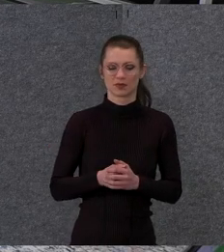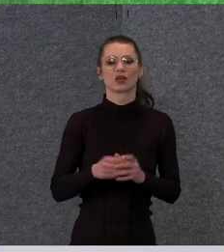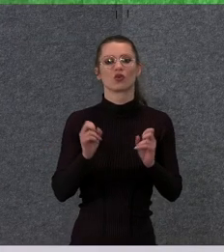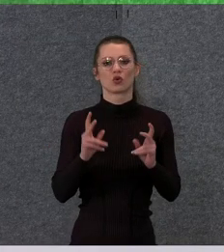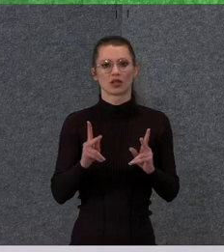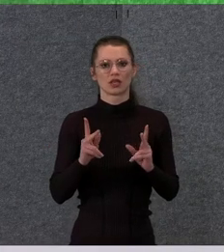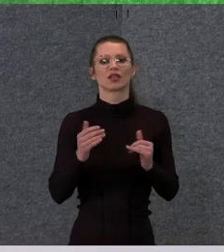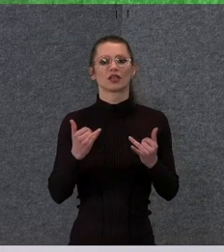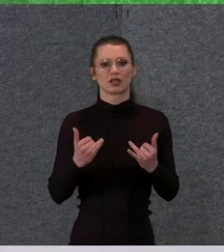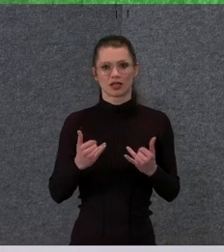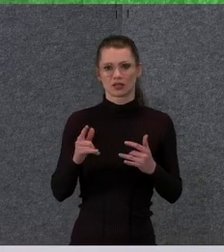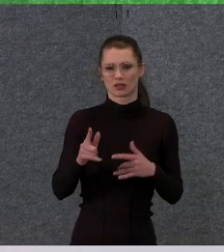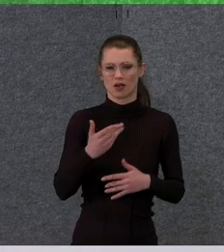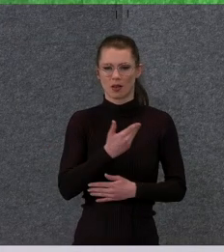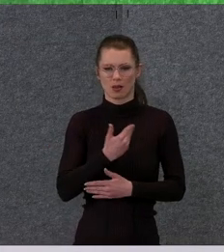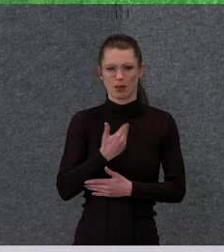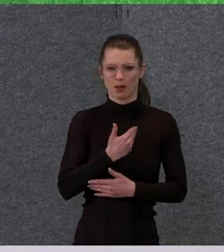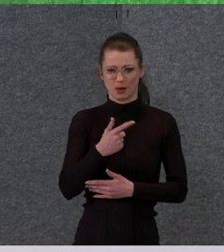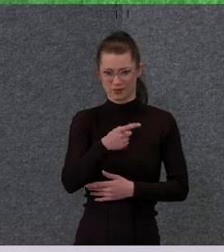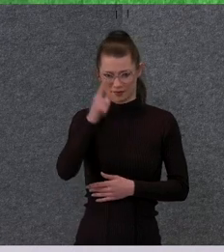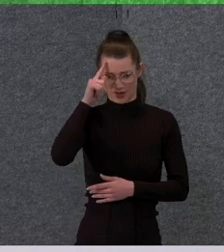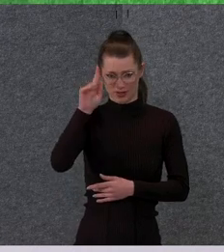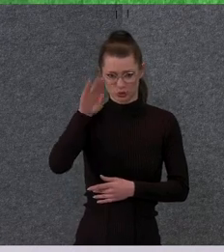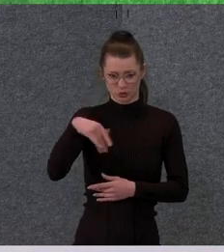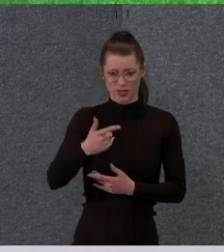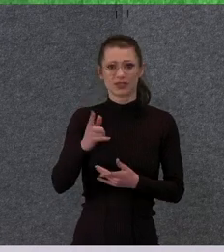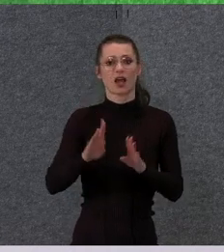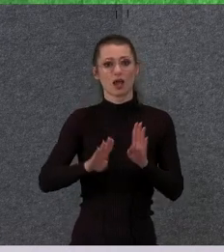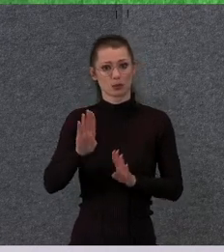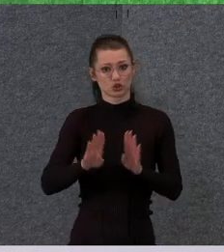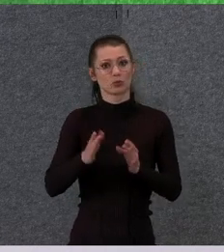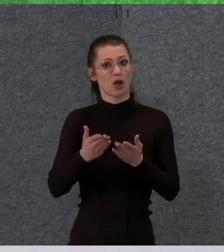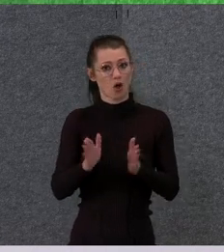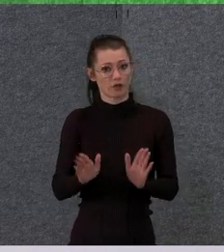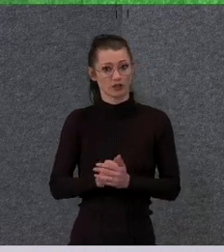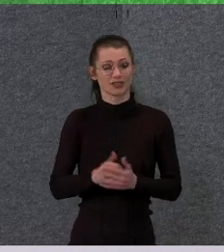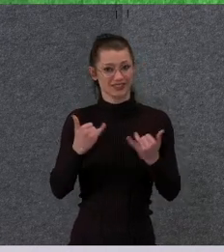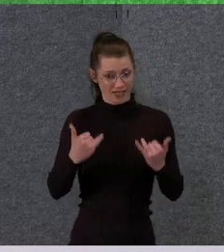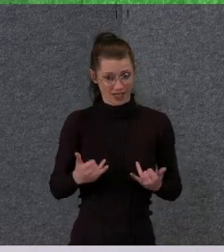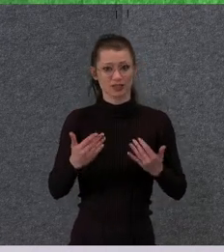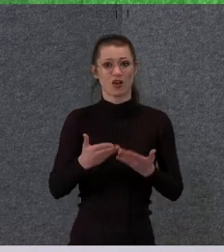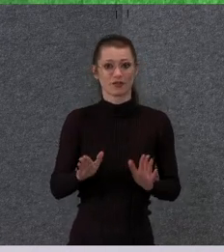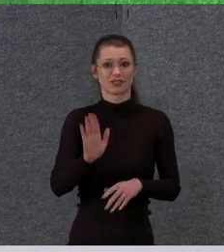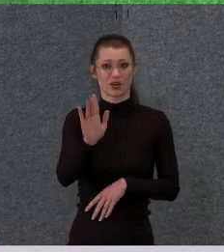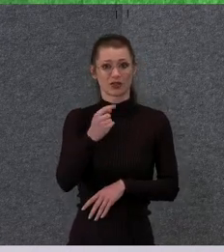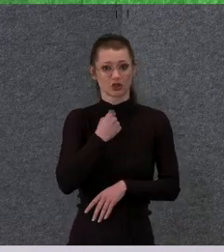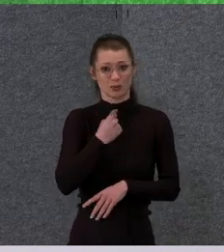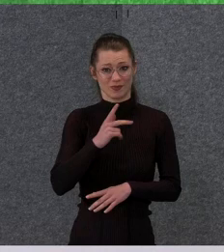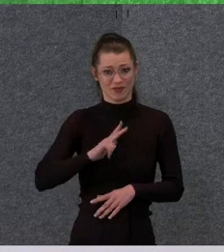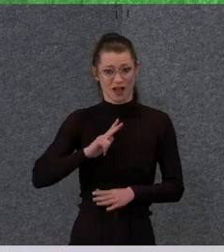Okay, es gab hier Unsicherheit, ob ihr schon Bescheid wisst, dass die Abstimmung eröffnet ist. Das ist sie. Wir warten auf eure